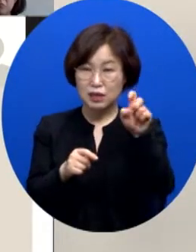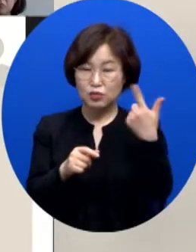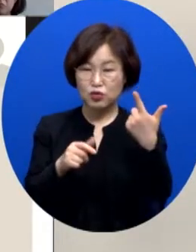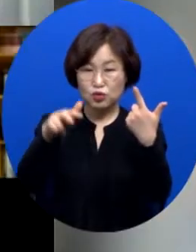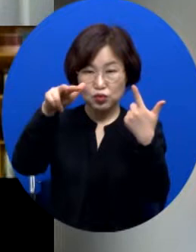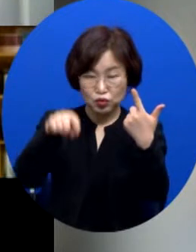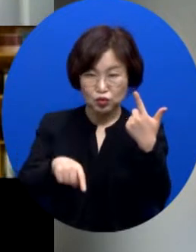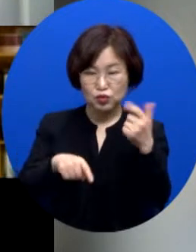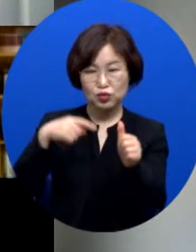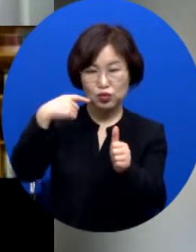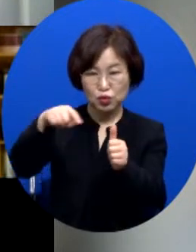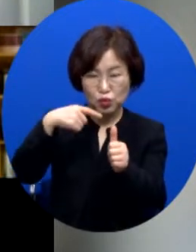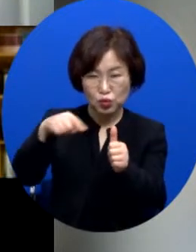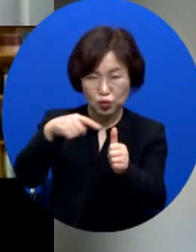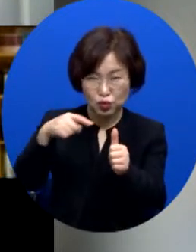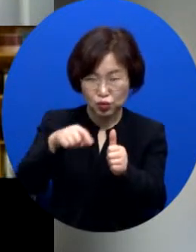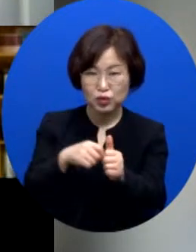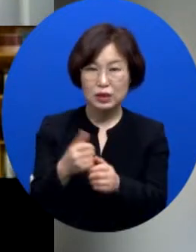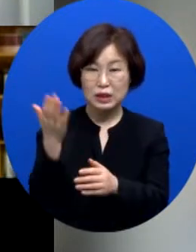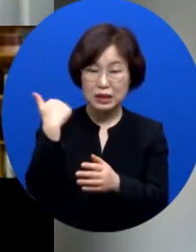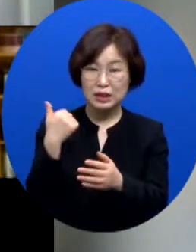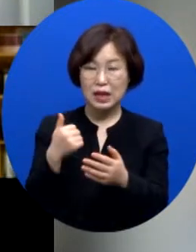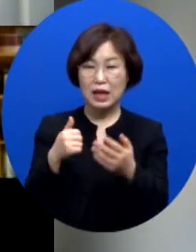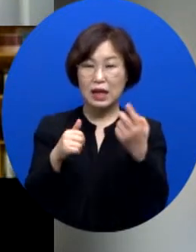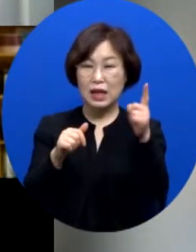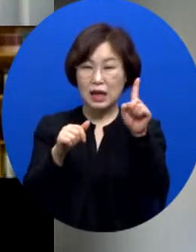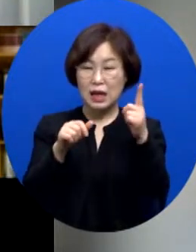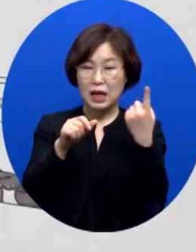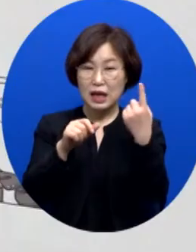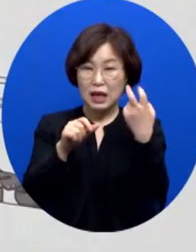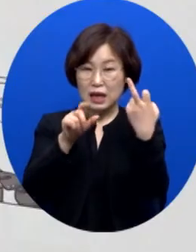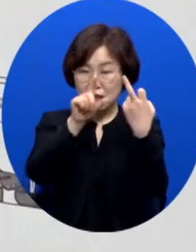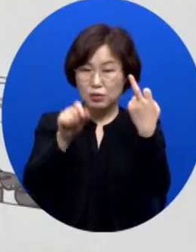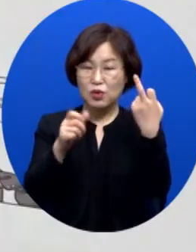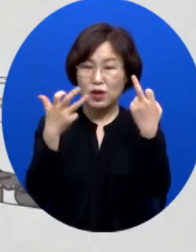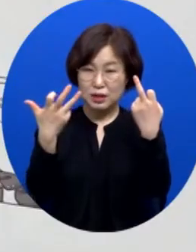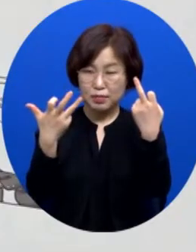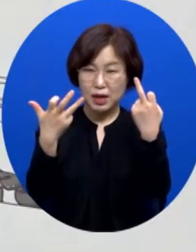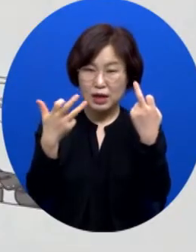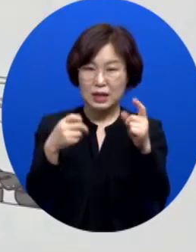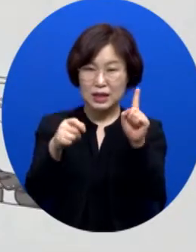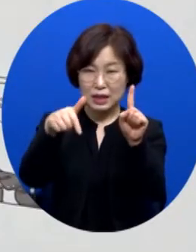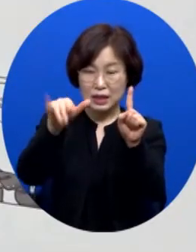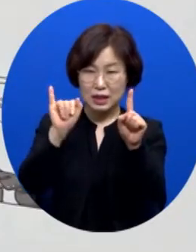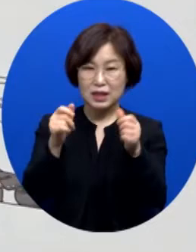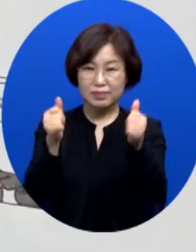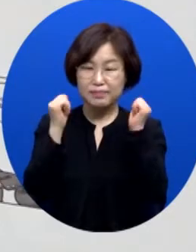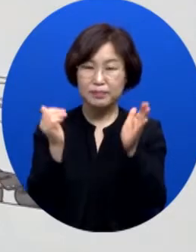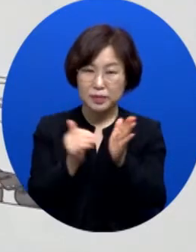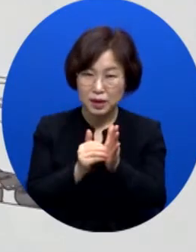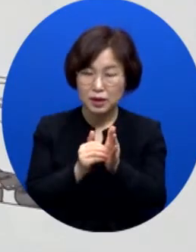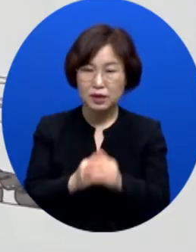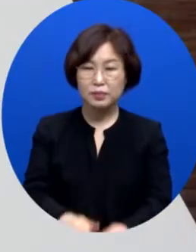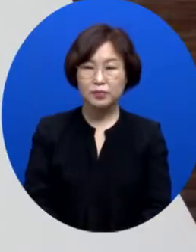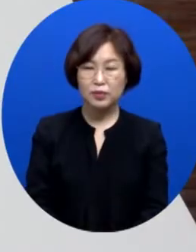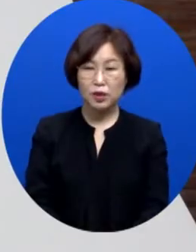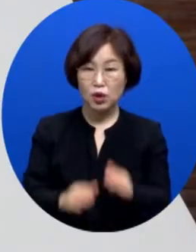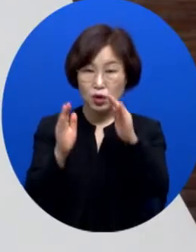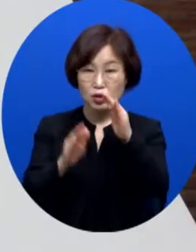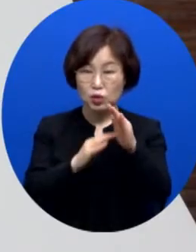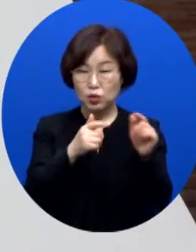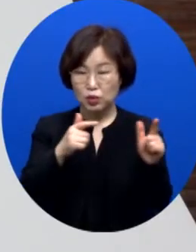을 진행했고 지난 18일 1기 수료식을 마쳤습니다 또한 청소년 중독에 대한 교인들의 이해를 높이고